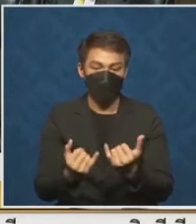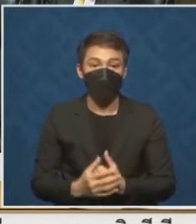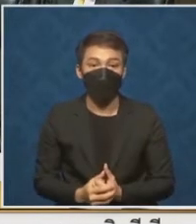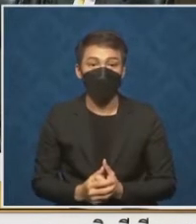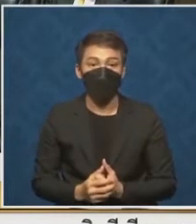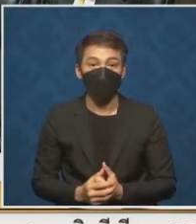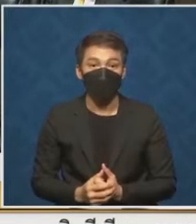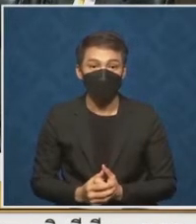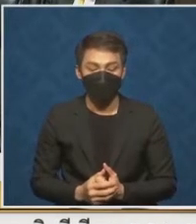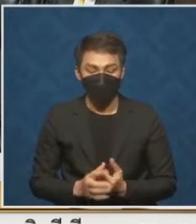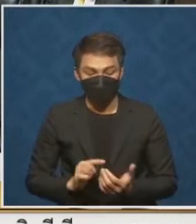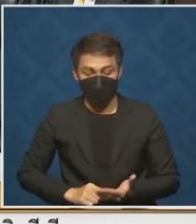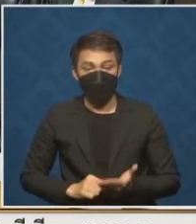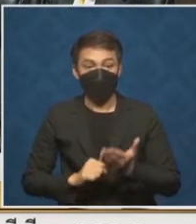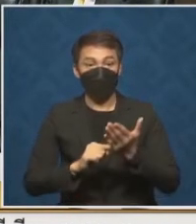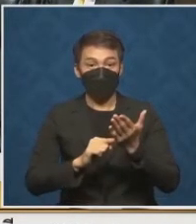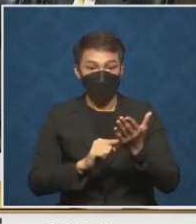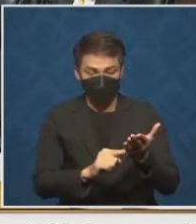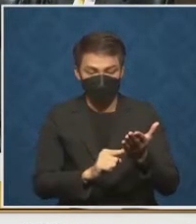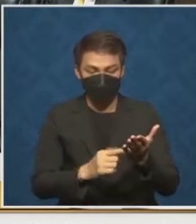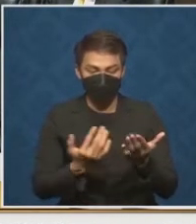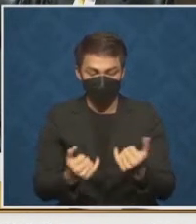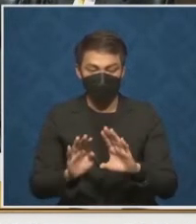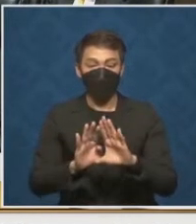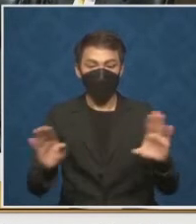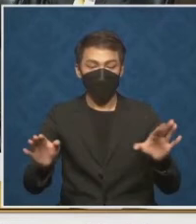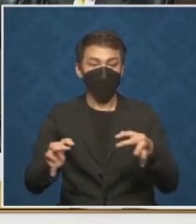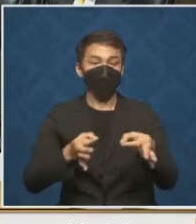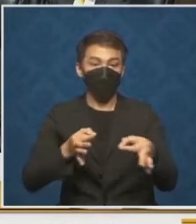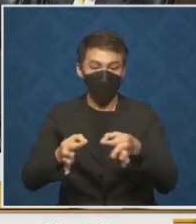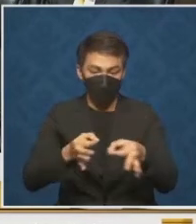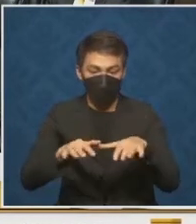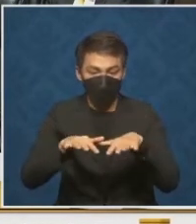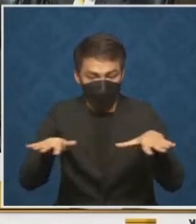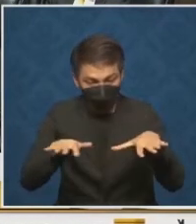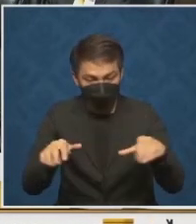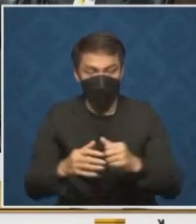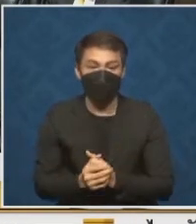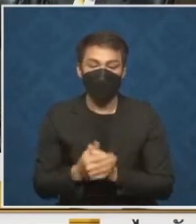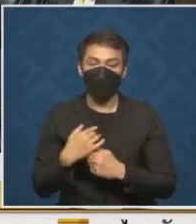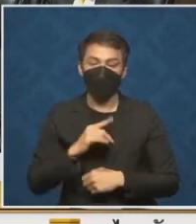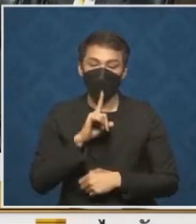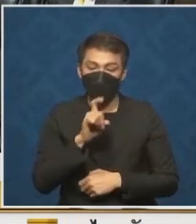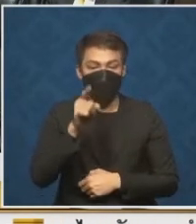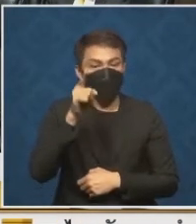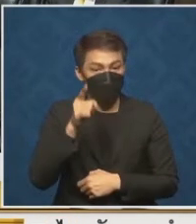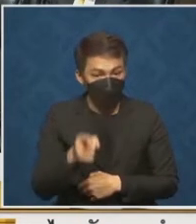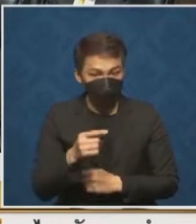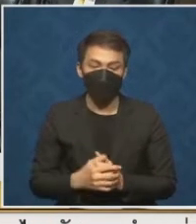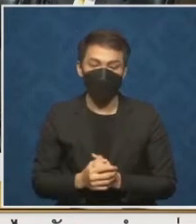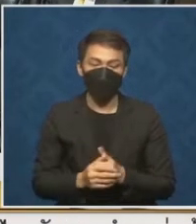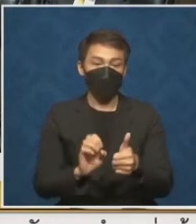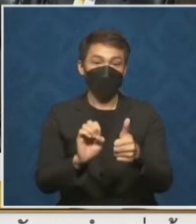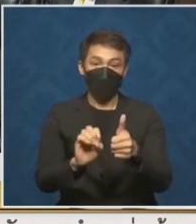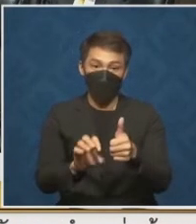เท่าที่มีอยู่ของสภาผู้แทนราษฎรจึงขอเสนอญัตติขอเปิดอภิปรายทั่วไปเพื่อ